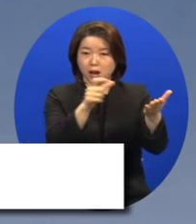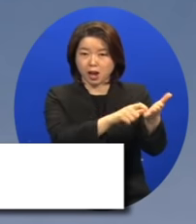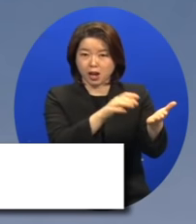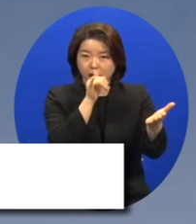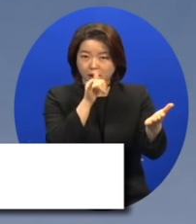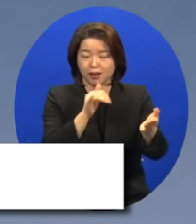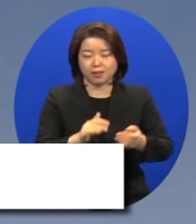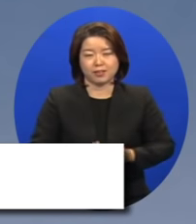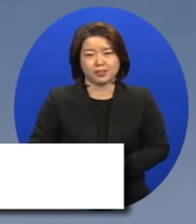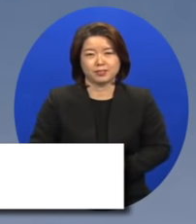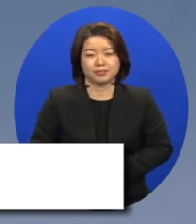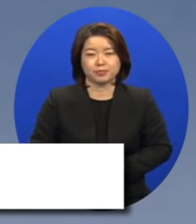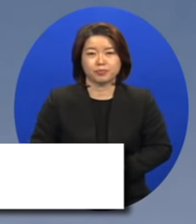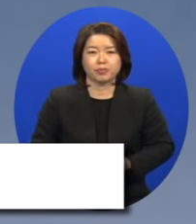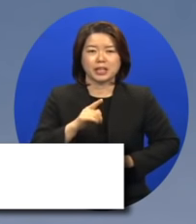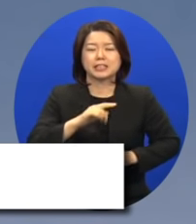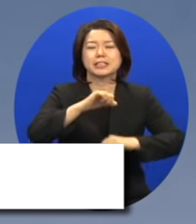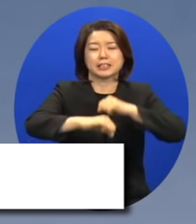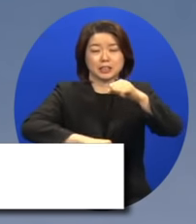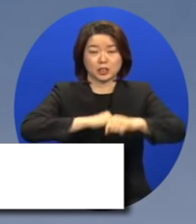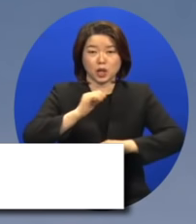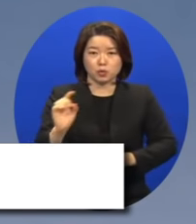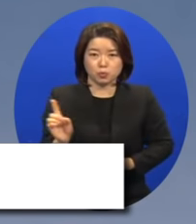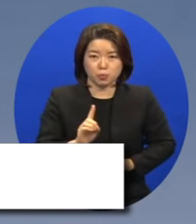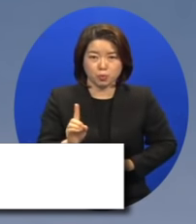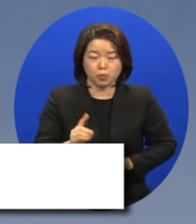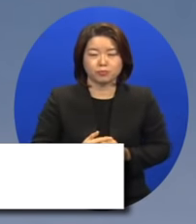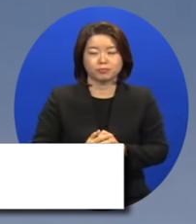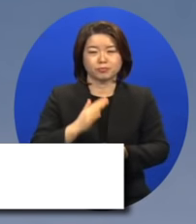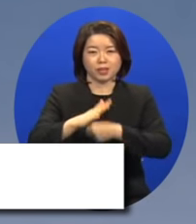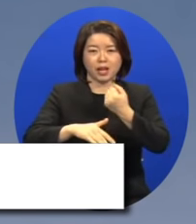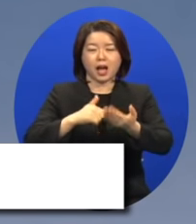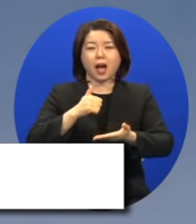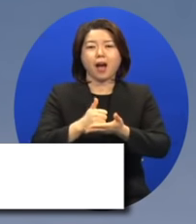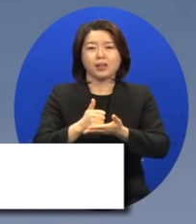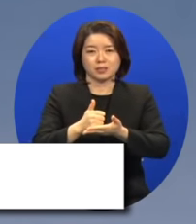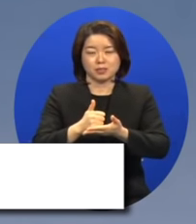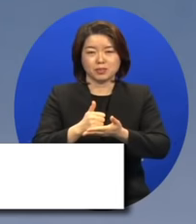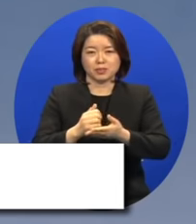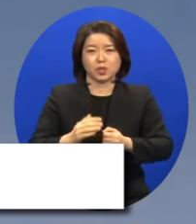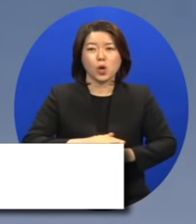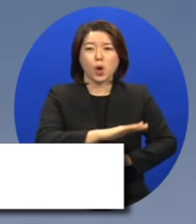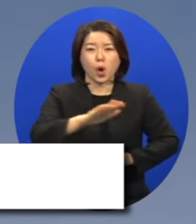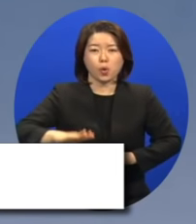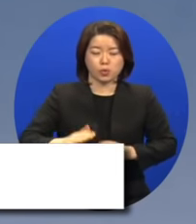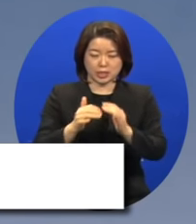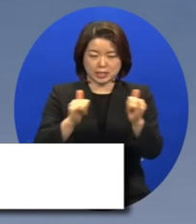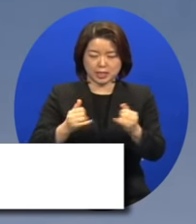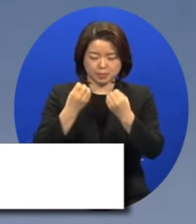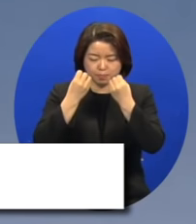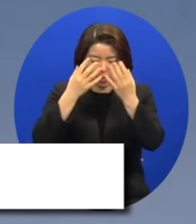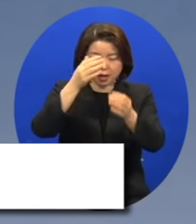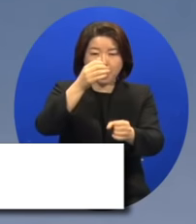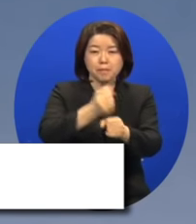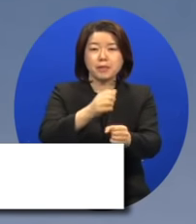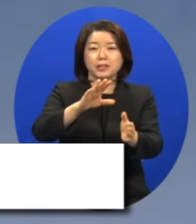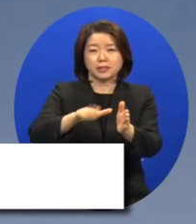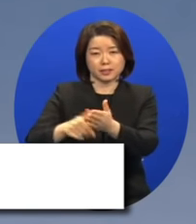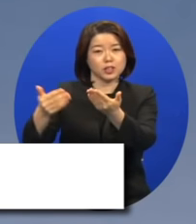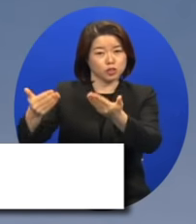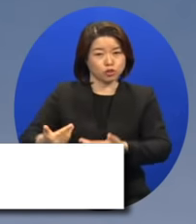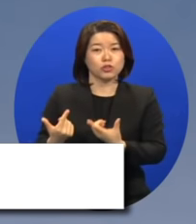라고말씀하셨습니다.이 자유는하나님께서인류를창조하실때우리에게주신선물입니다 .